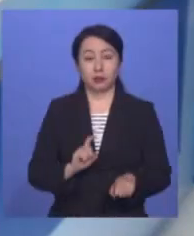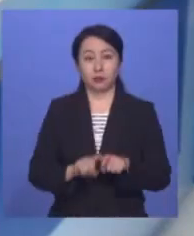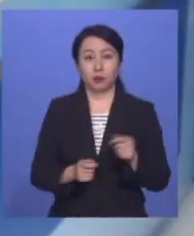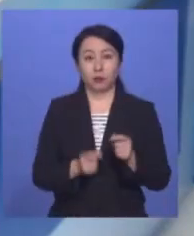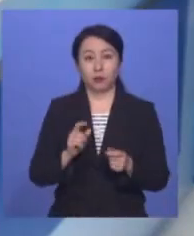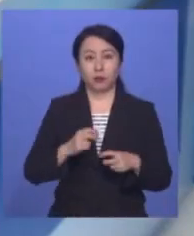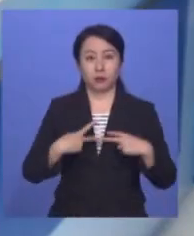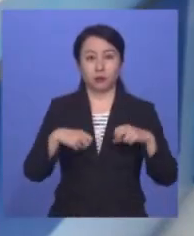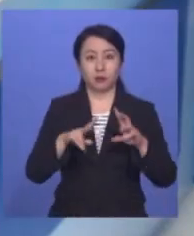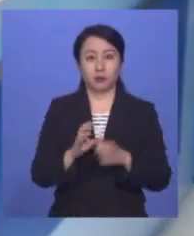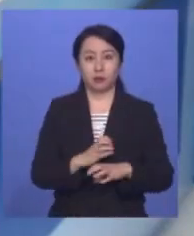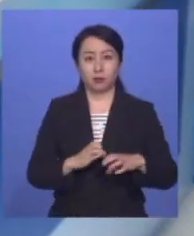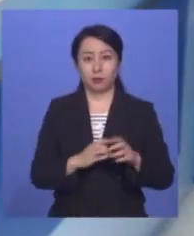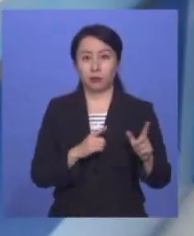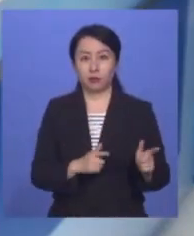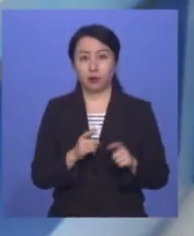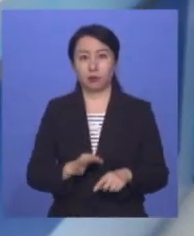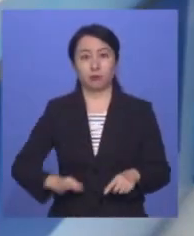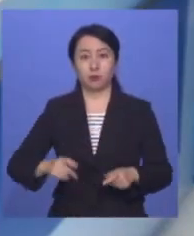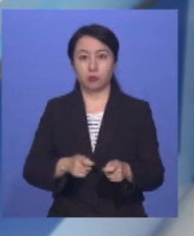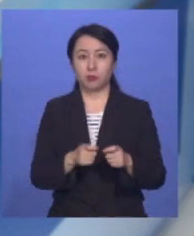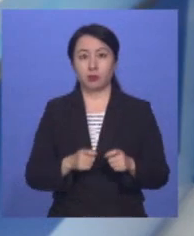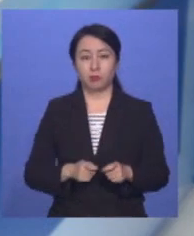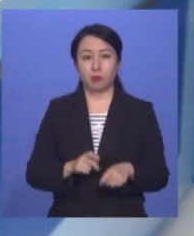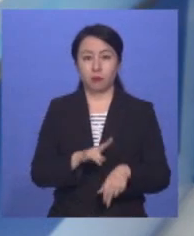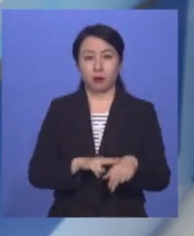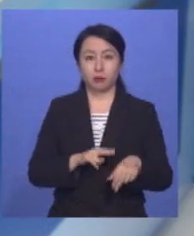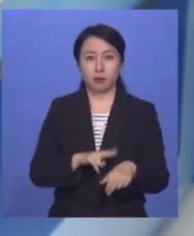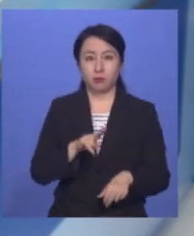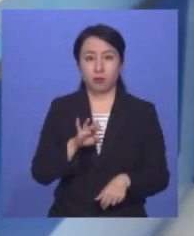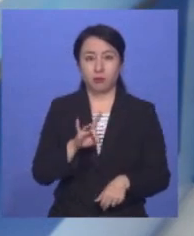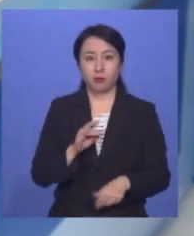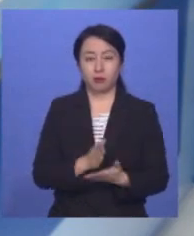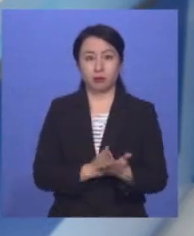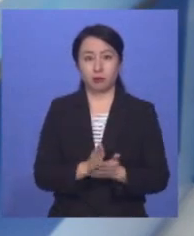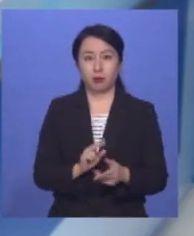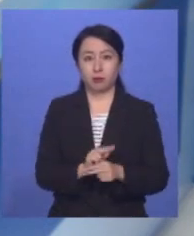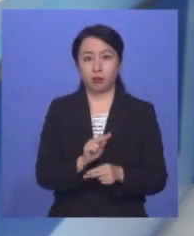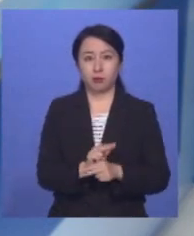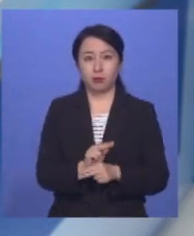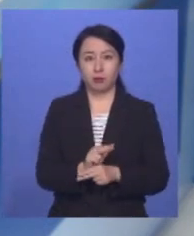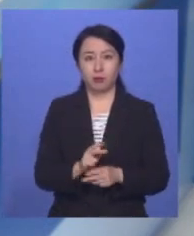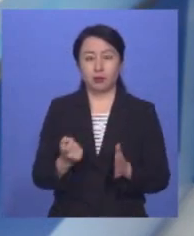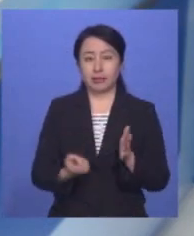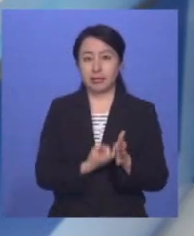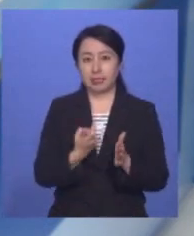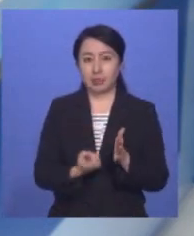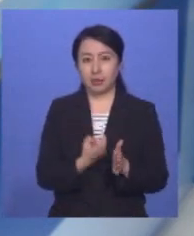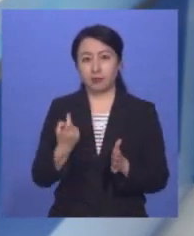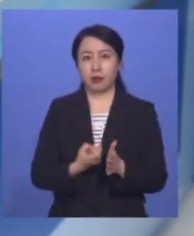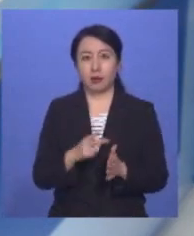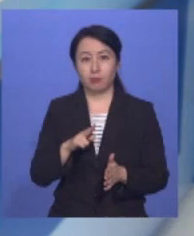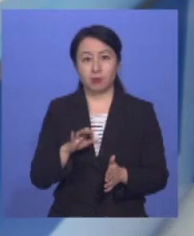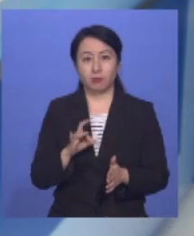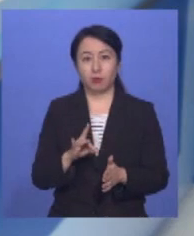Инспектор управления специальной и мобилизационной подготовки областного департамента полиции Марлен Баранбаев на службе обучает оперативников, следователей